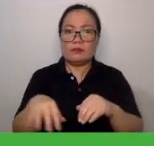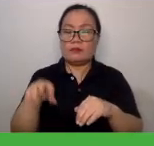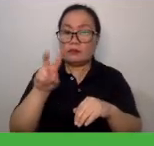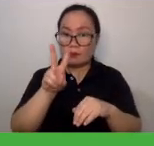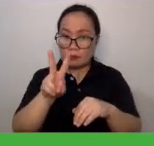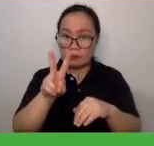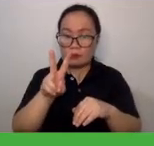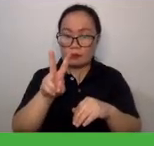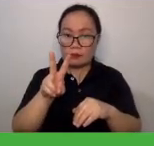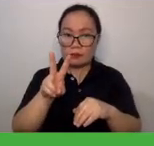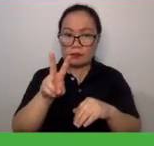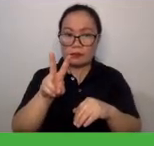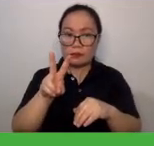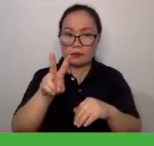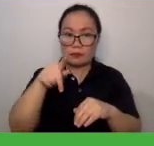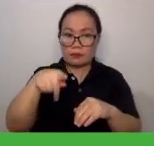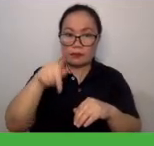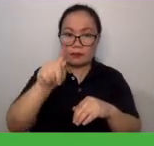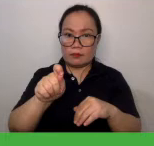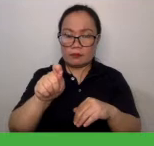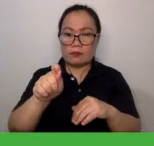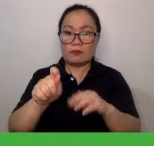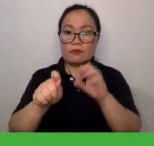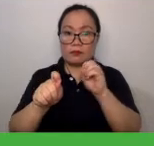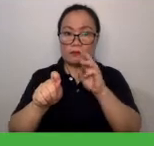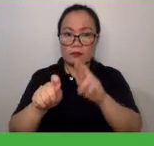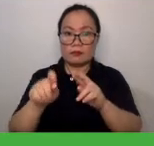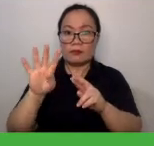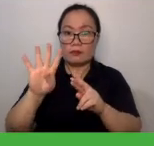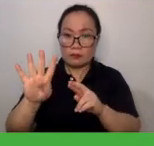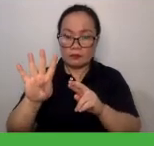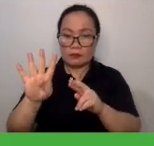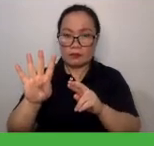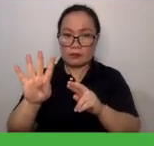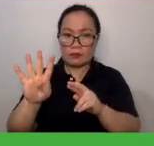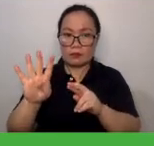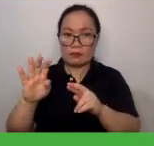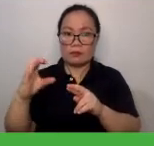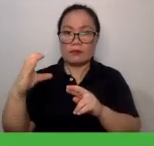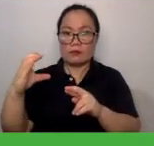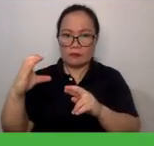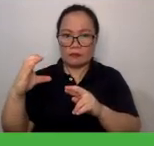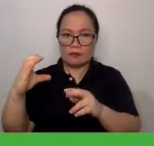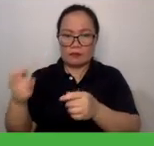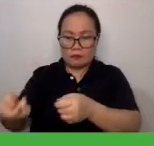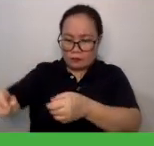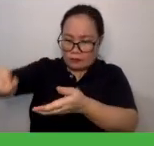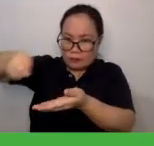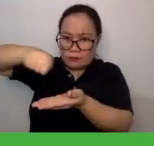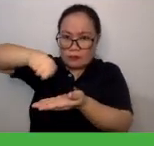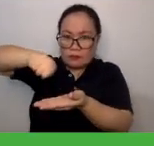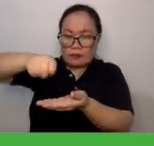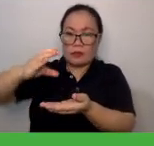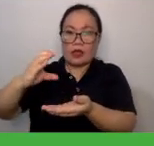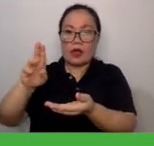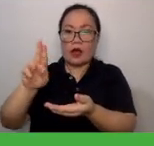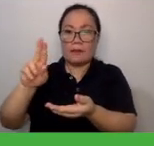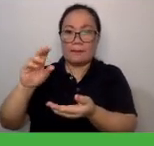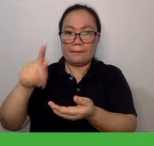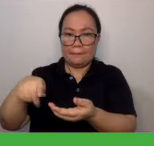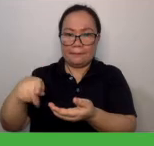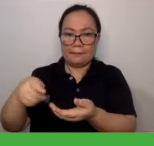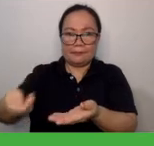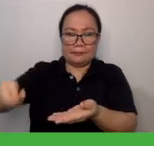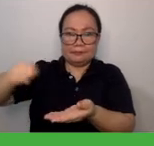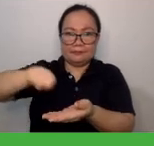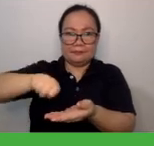sabihin, kung ang 1 pint ay 2 cups, therefore, ang 2 pints ay 4 cups. Kaya, this is